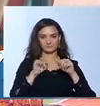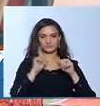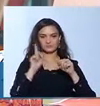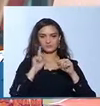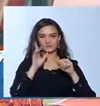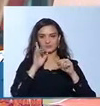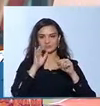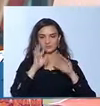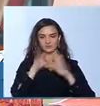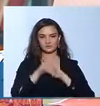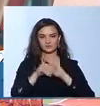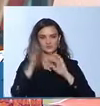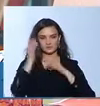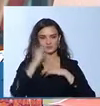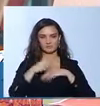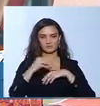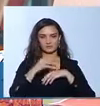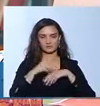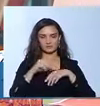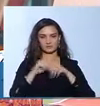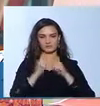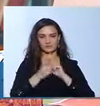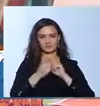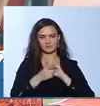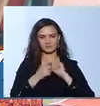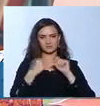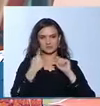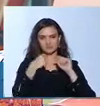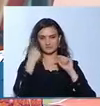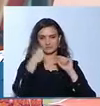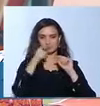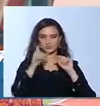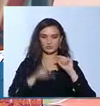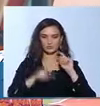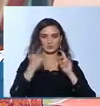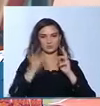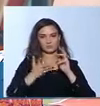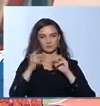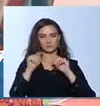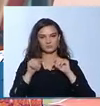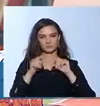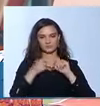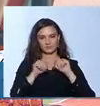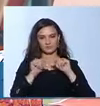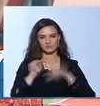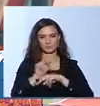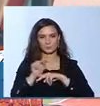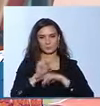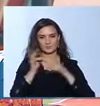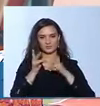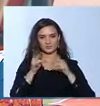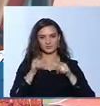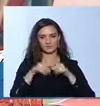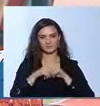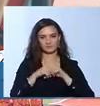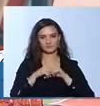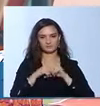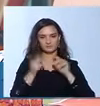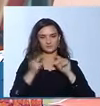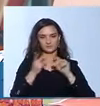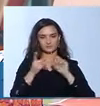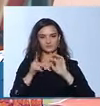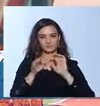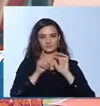გარდატეხის ასაკში თმიანი საფარველის ცვლილება, ეს ფიზიოლოგიურია თუ ამას მკურნალობა ჭირდება?